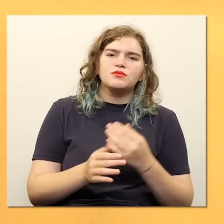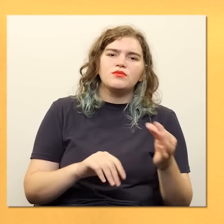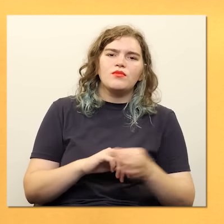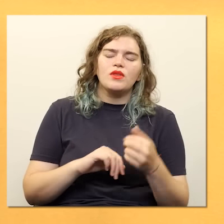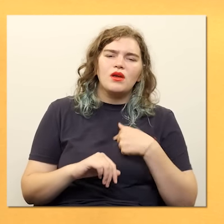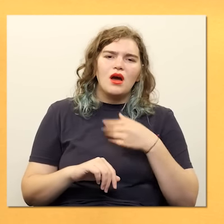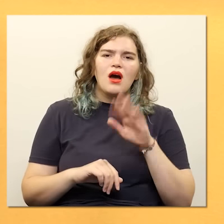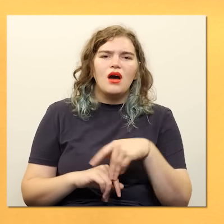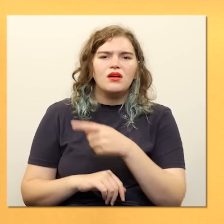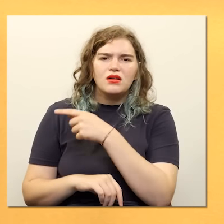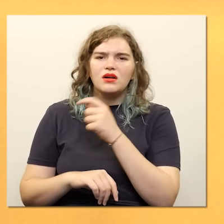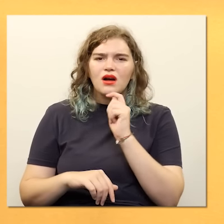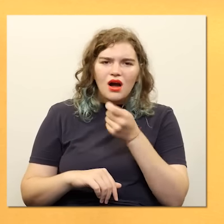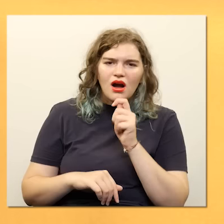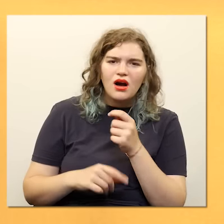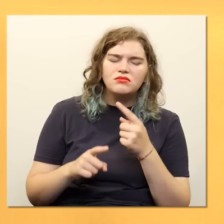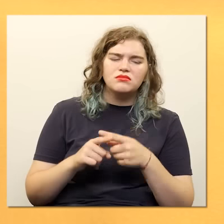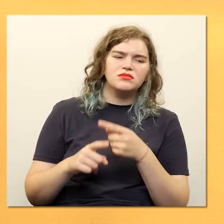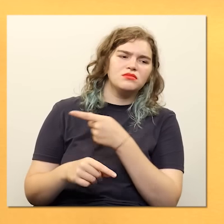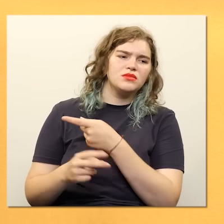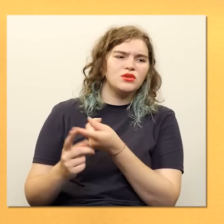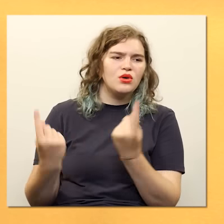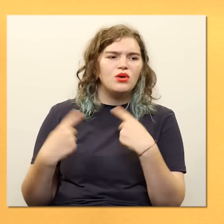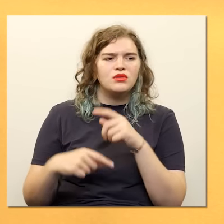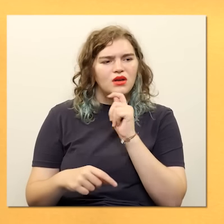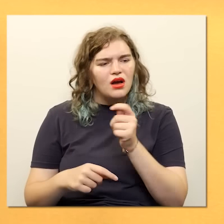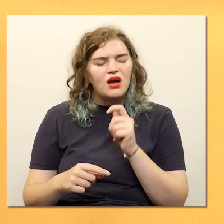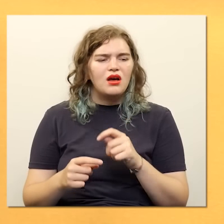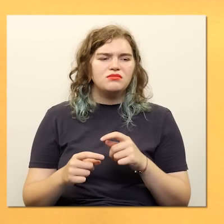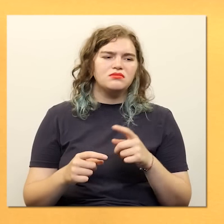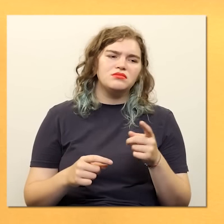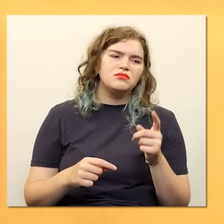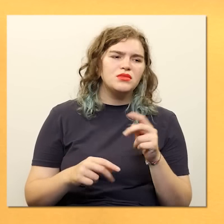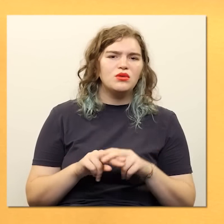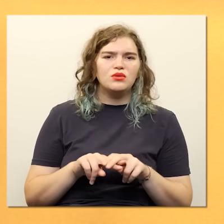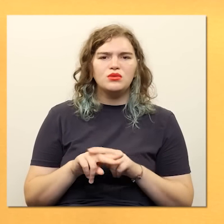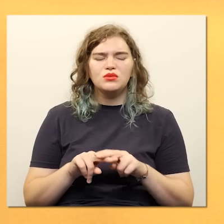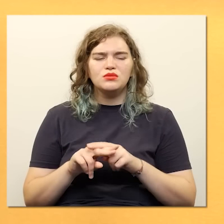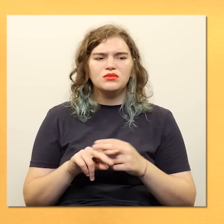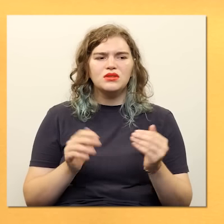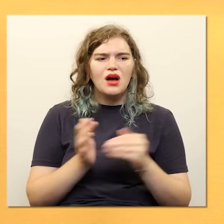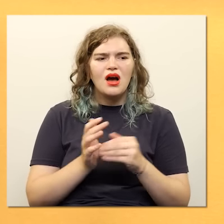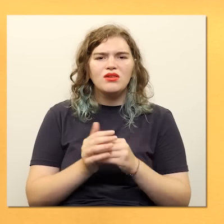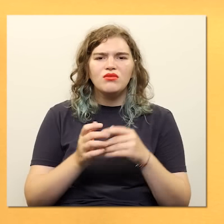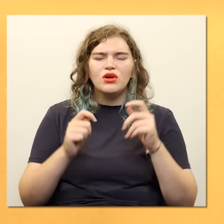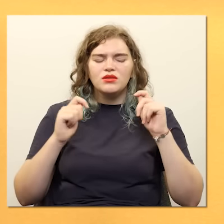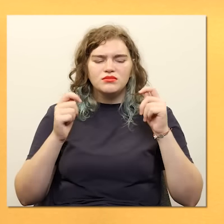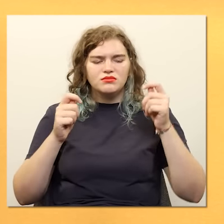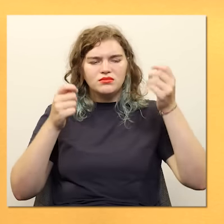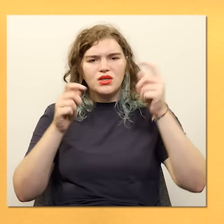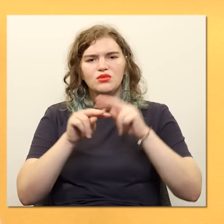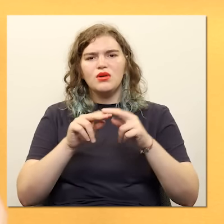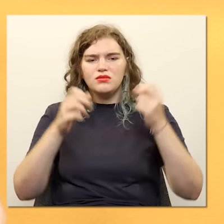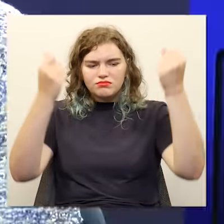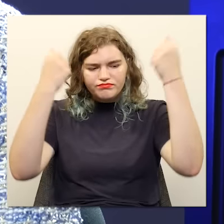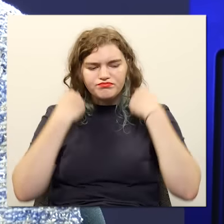că soțul meu are un cal și că noi cu calul ăla așa și așa și că nu unde îi trebuie un căpăstru.